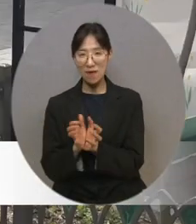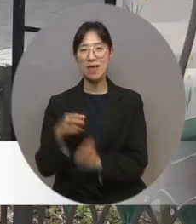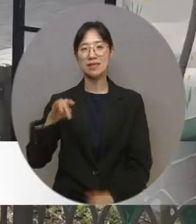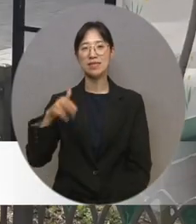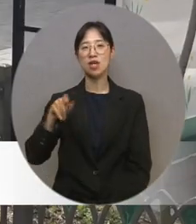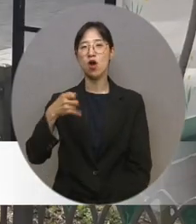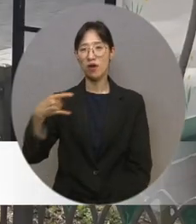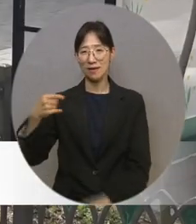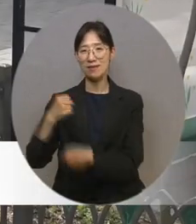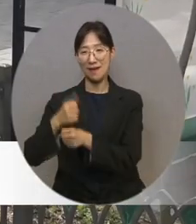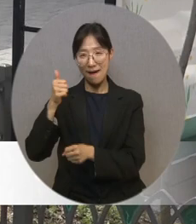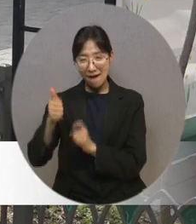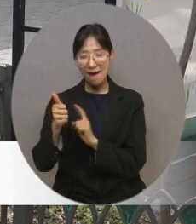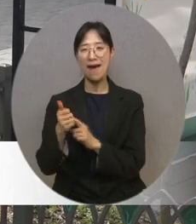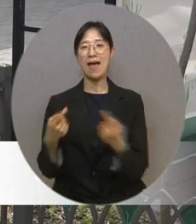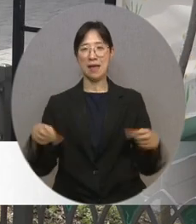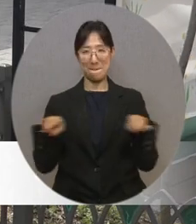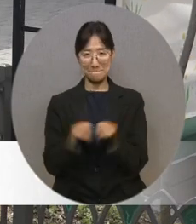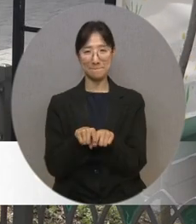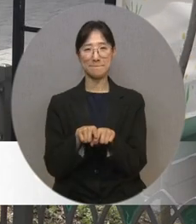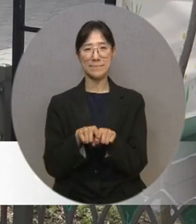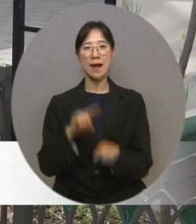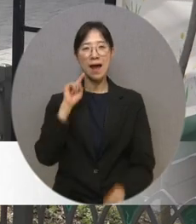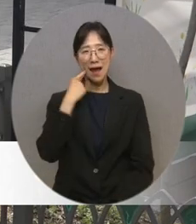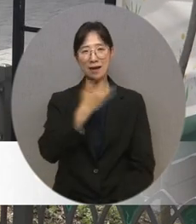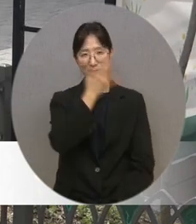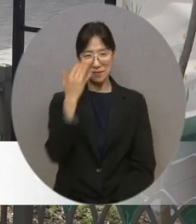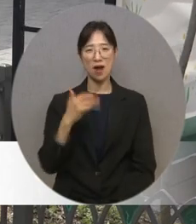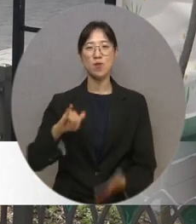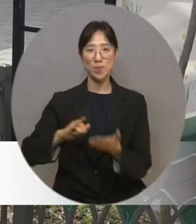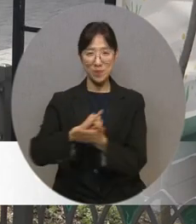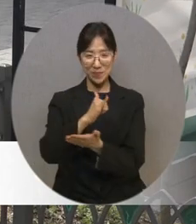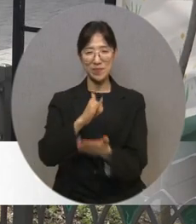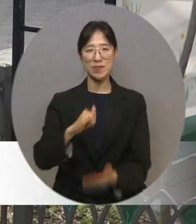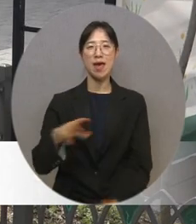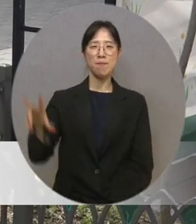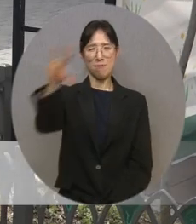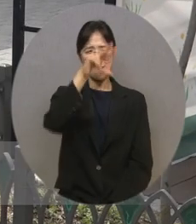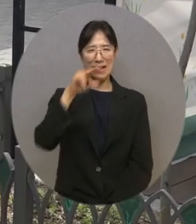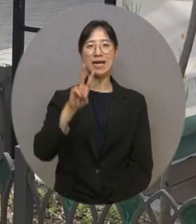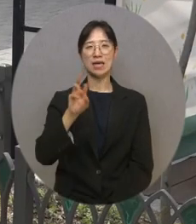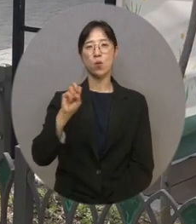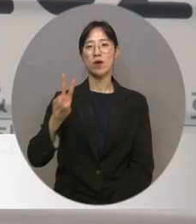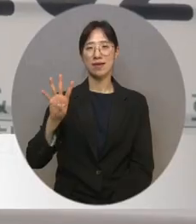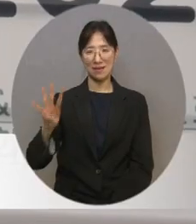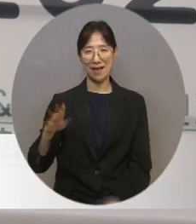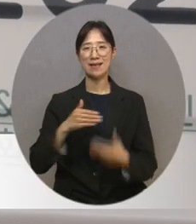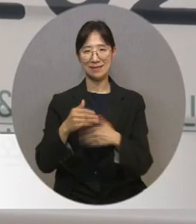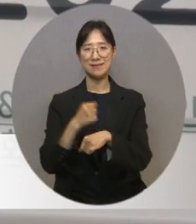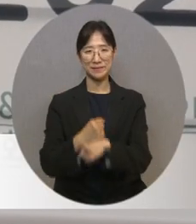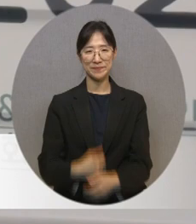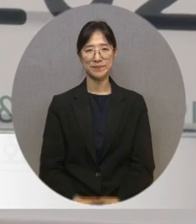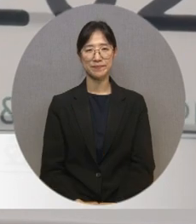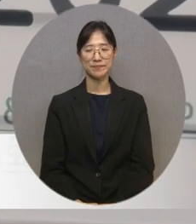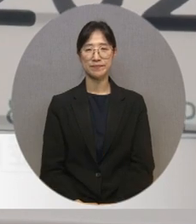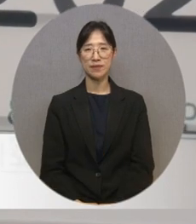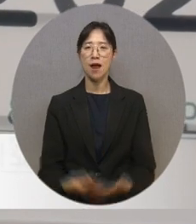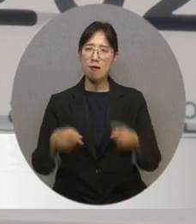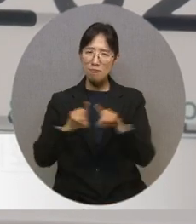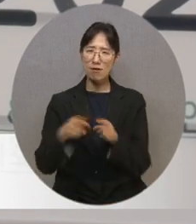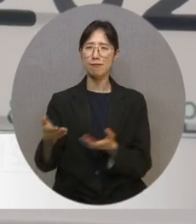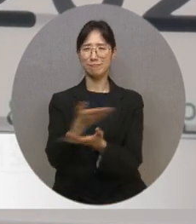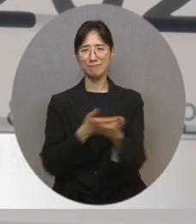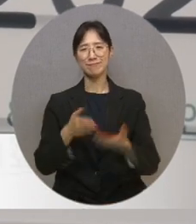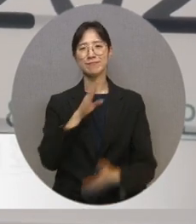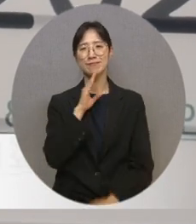상인회 신경희 작가 개인전과 함께하는 아름다운 비행 비상하라 2024를 진행했습니다. 정말 함께해서 아름다운